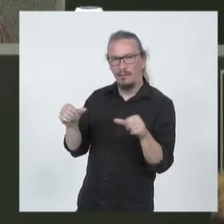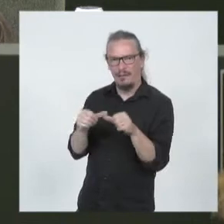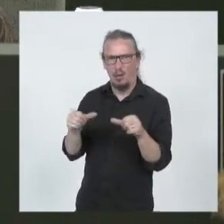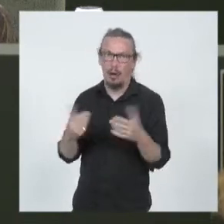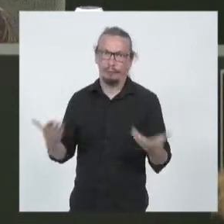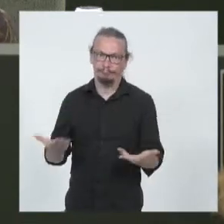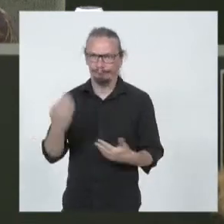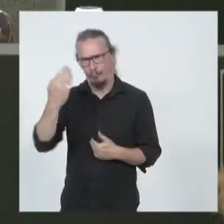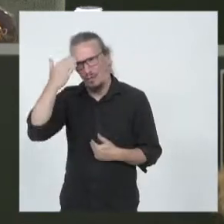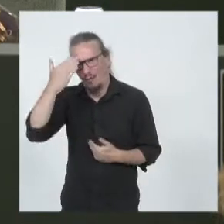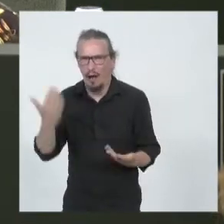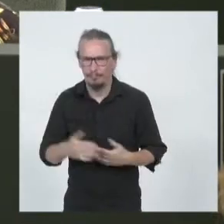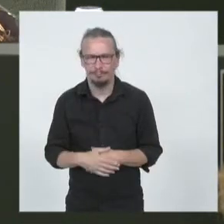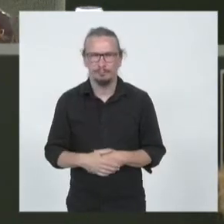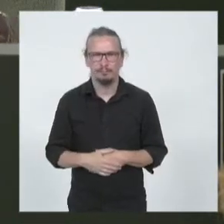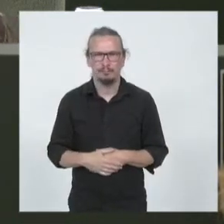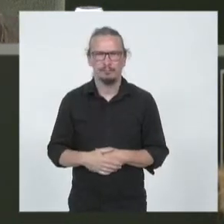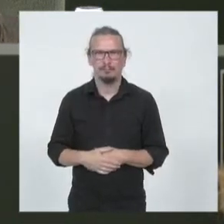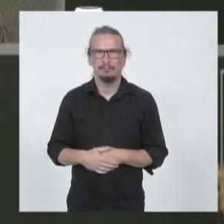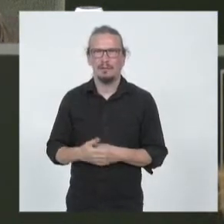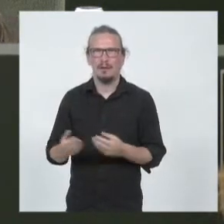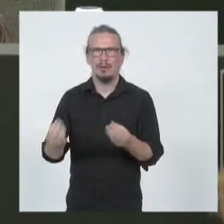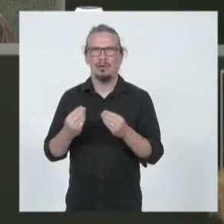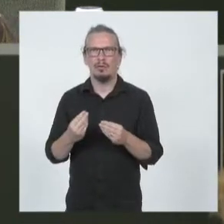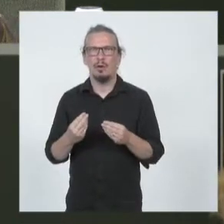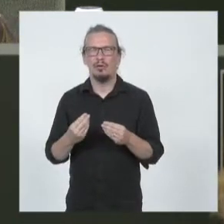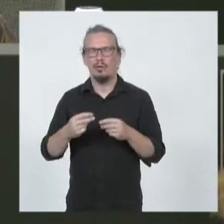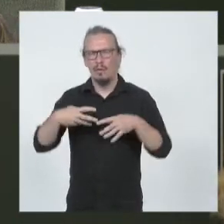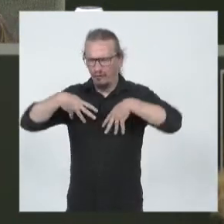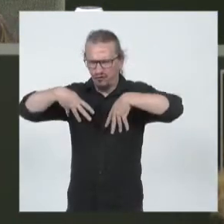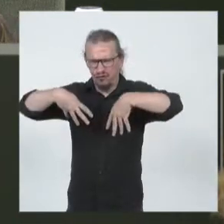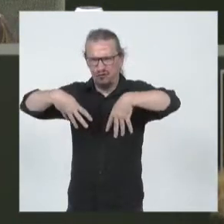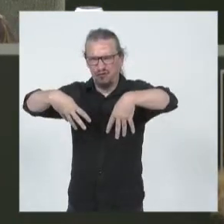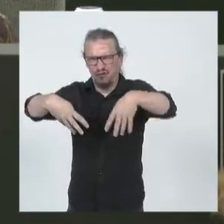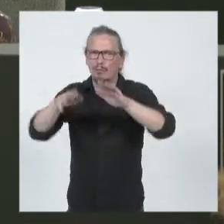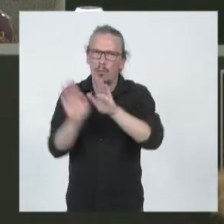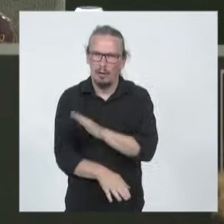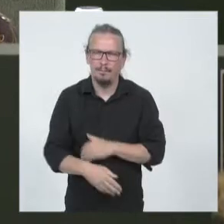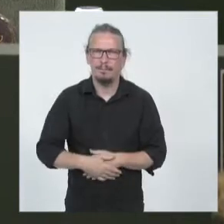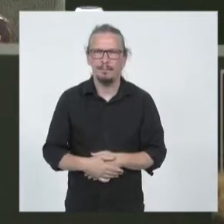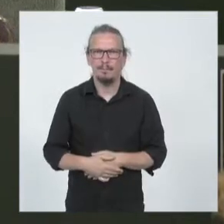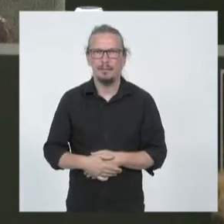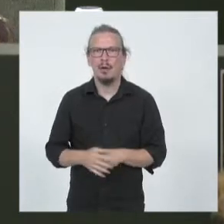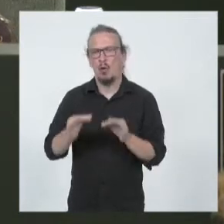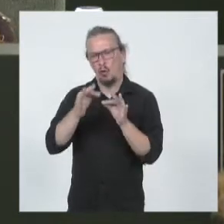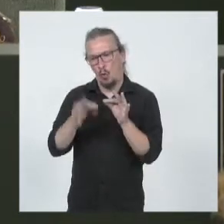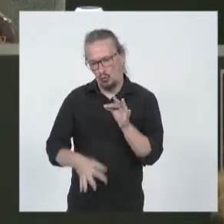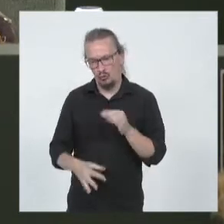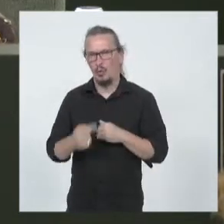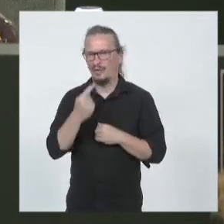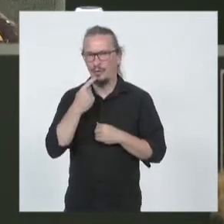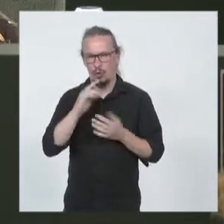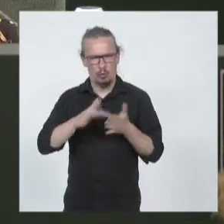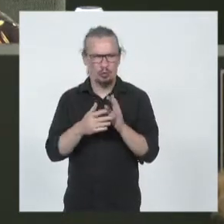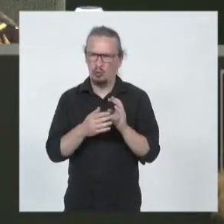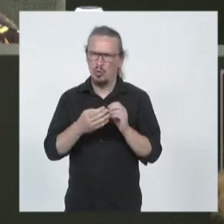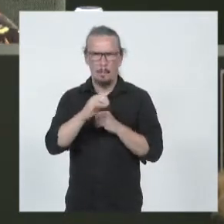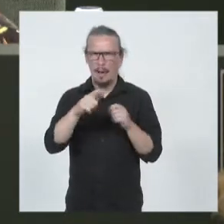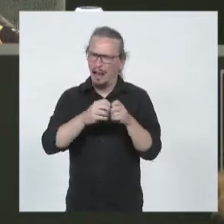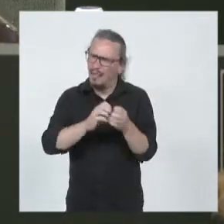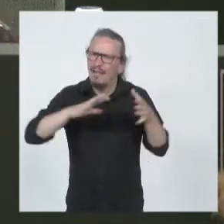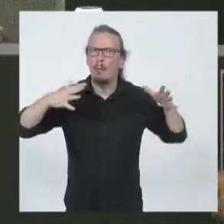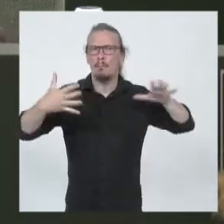secteur, et notamment pour limiter l'usage et les rejets de produits phytosanitaires. En somme, et je conclus, c'est l'ensemble du développement de la métropole qu'il faut penser